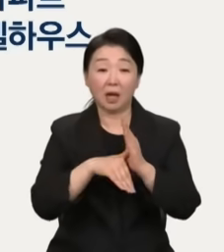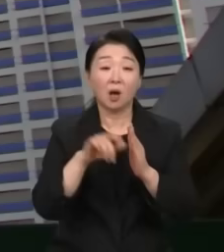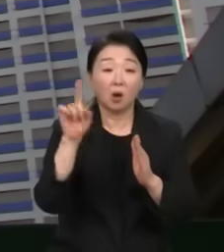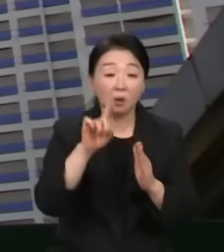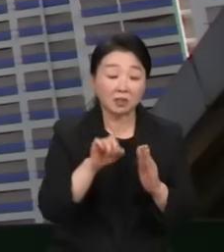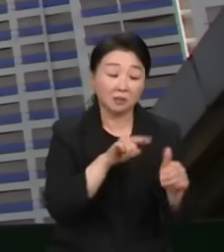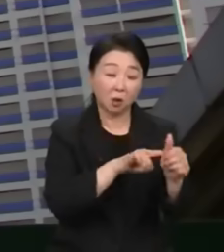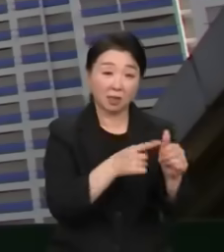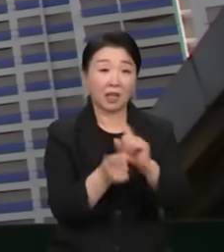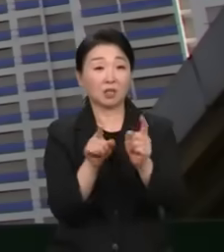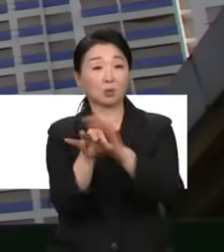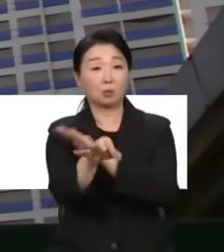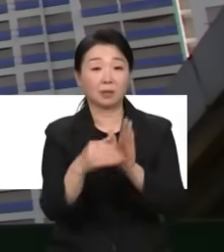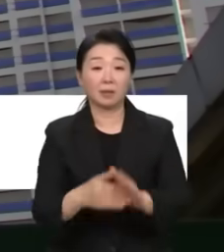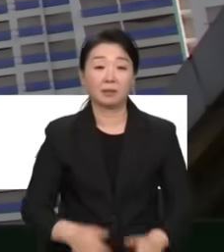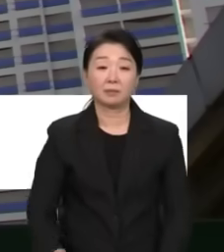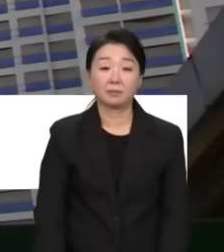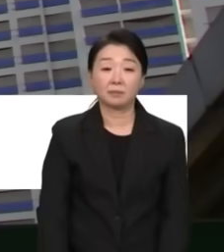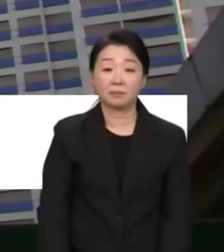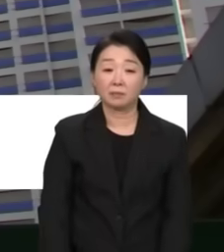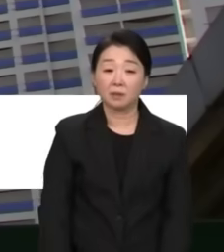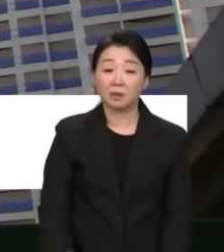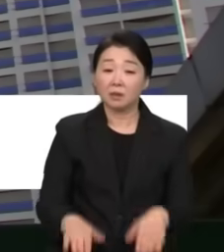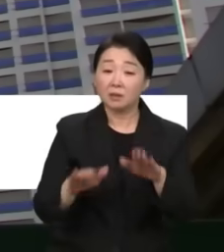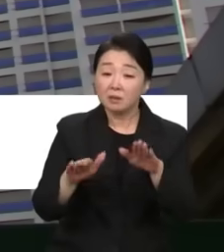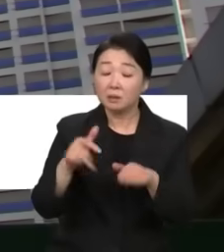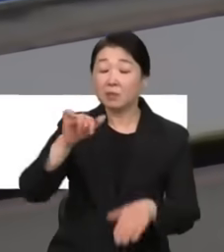냈습니다. 지금 4만 기업이 지금